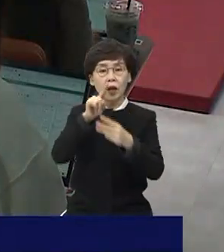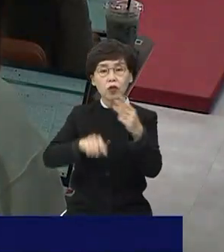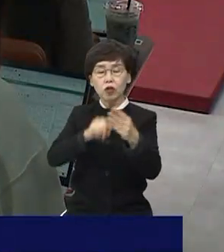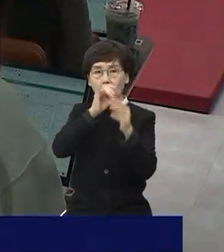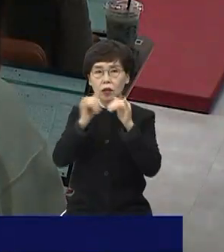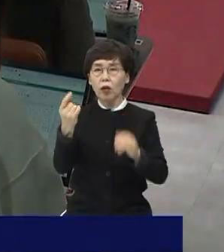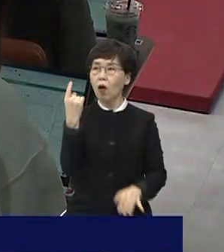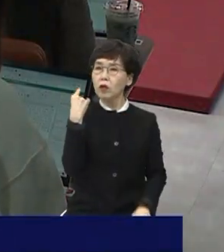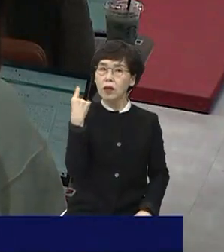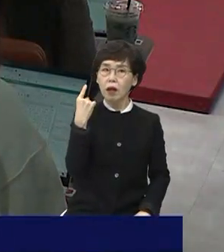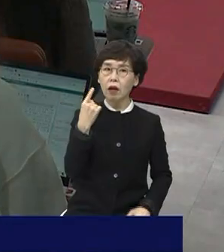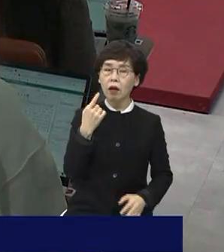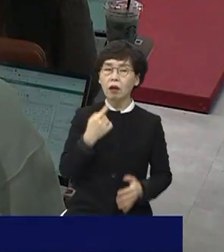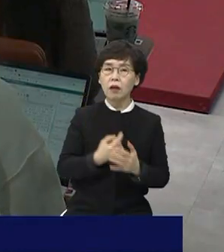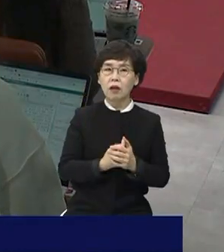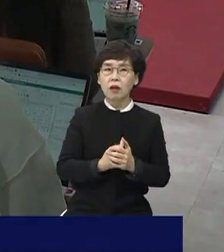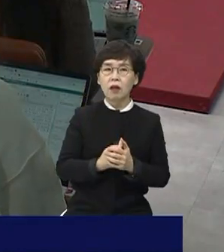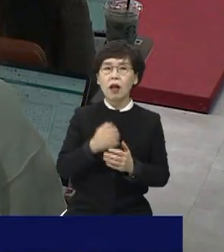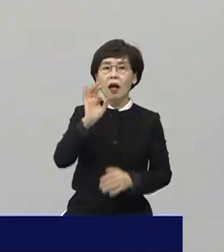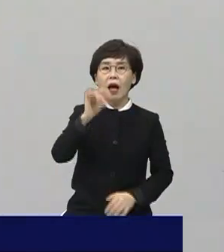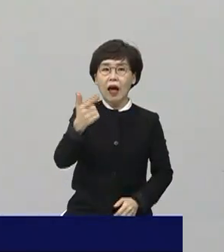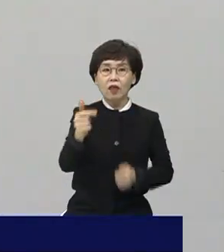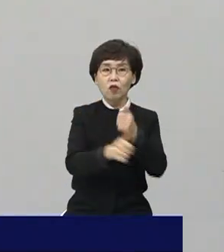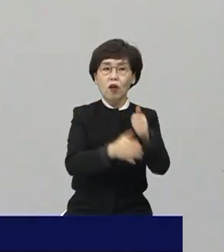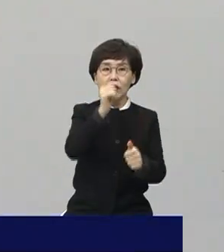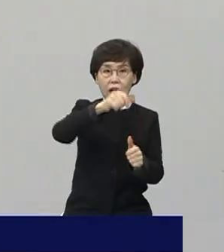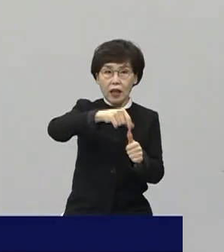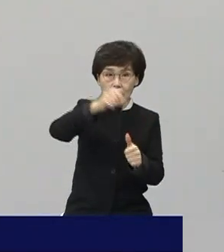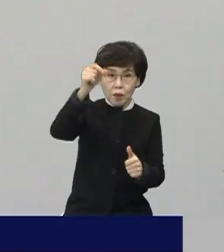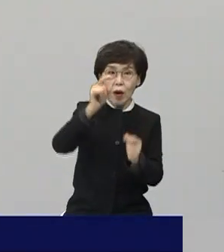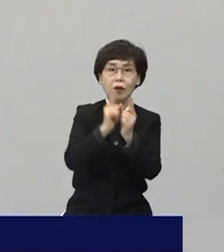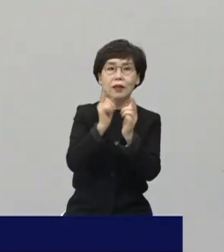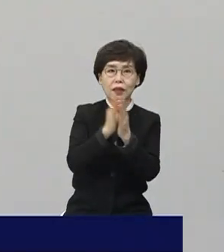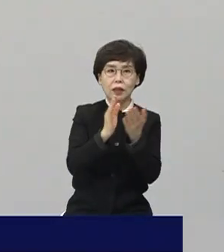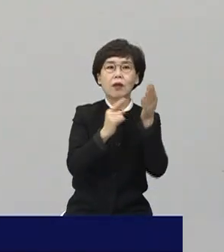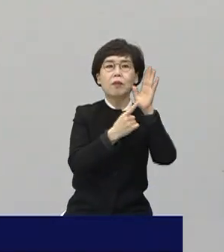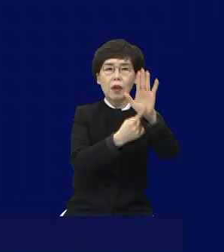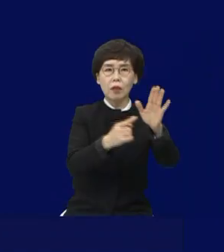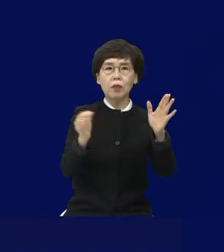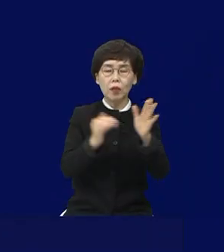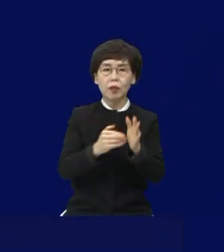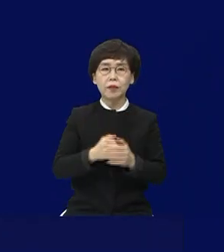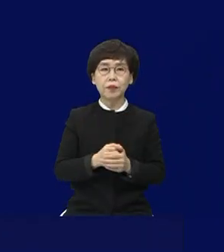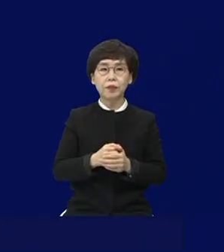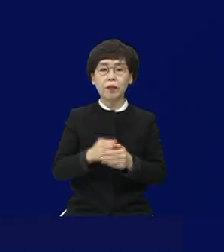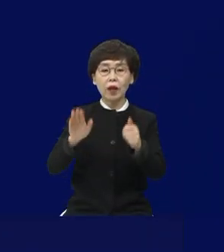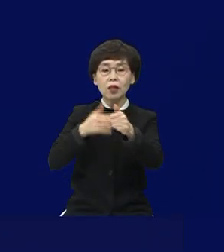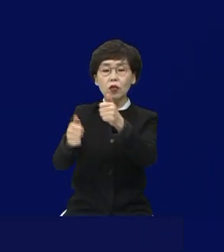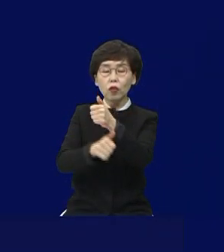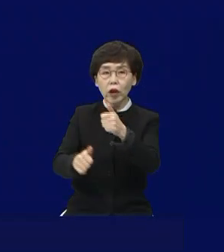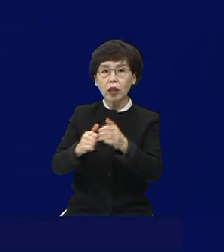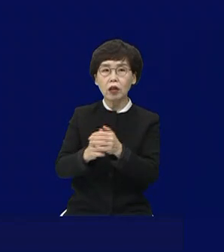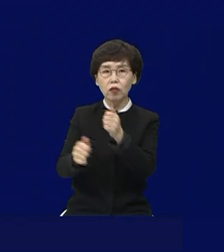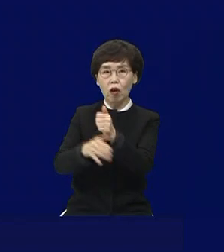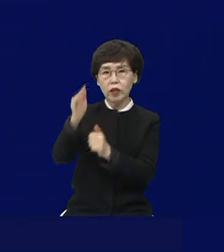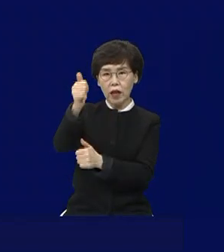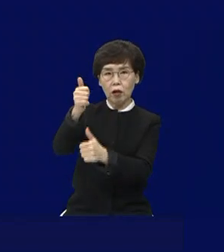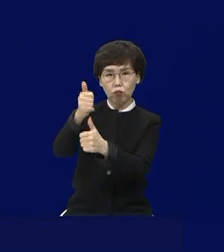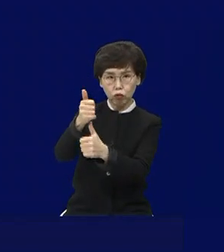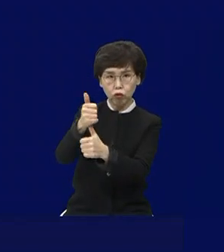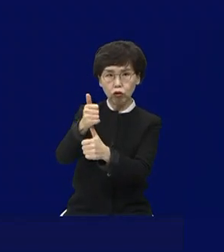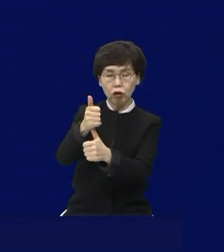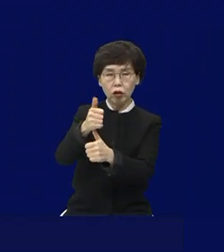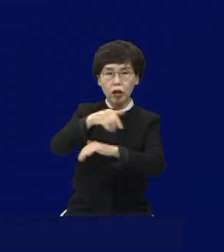당선인은 어제 단일화 파트너였던 안 위원장의 임명을 직접 발표했습니다. 인수위는 인수위원장과